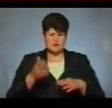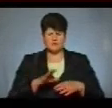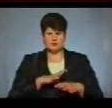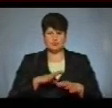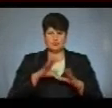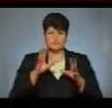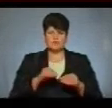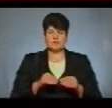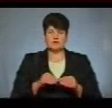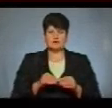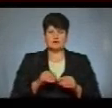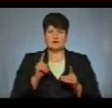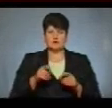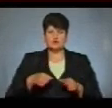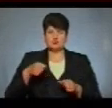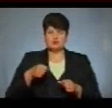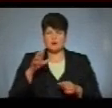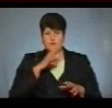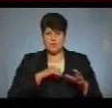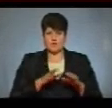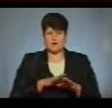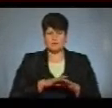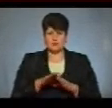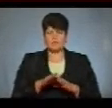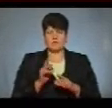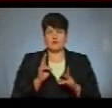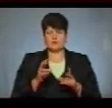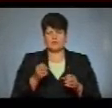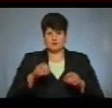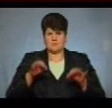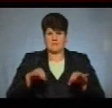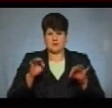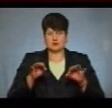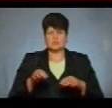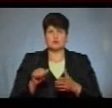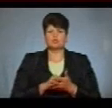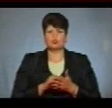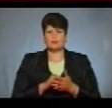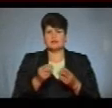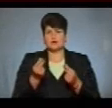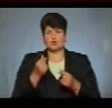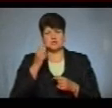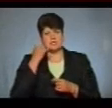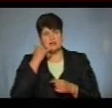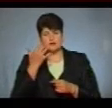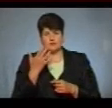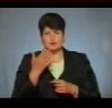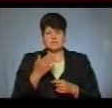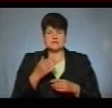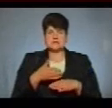ногами. Деякі сумки покрали повністю, деякі просто перетрусили все. Документи, гроші, телефони. Саме